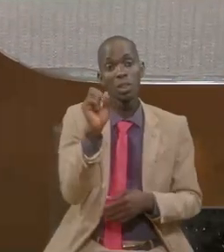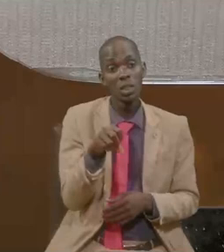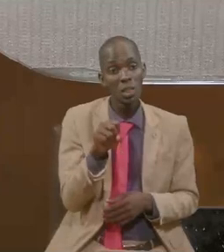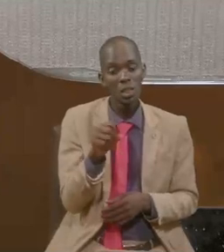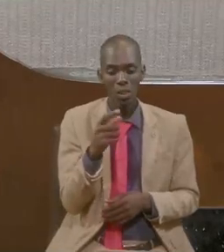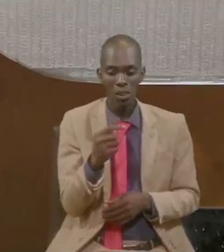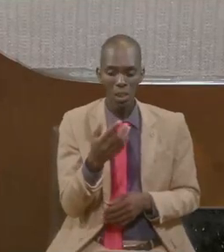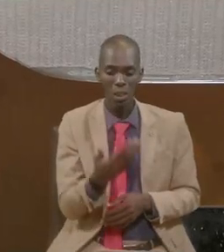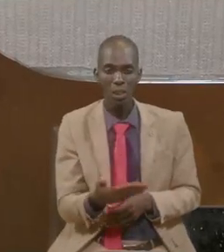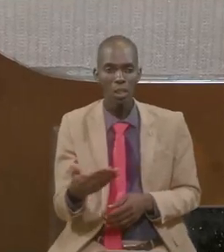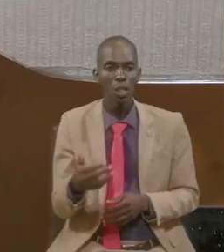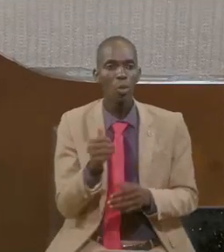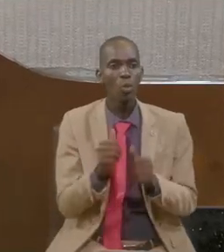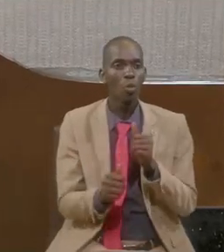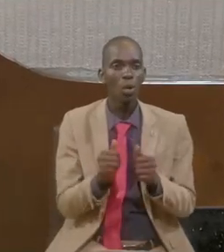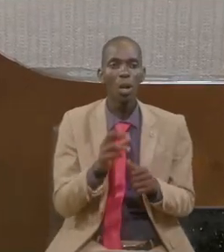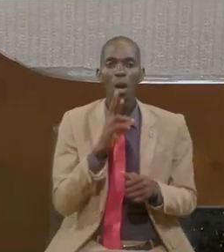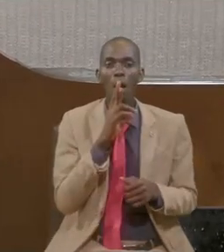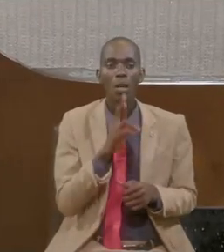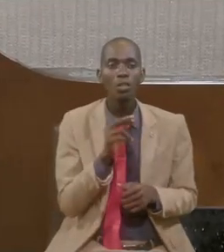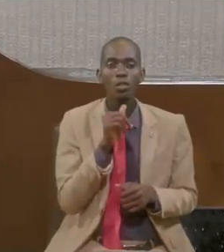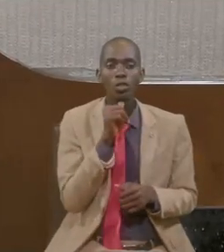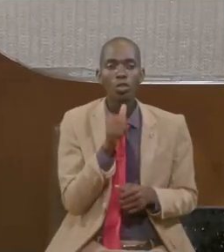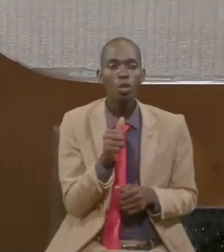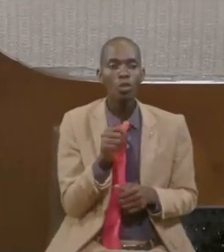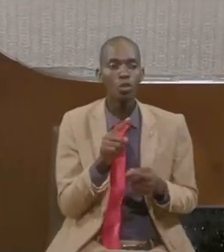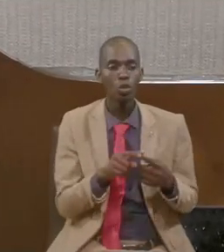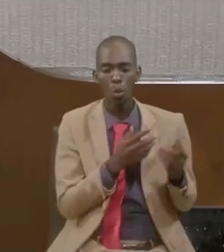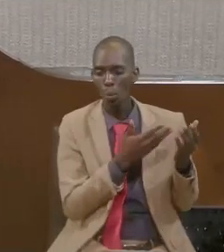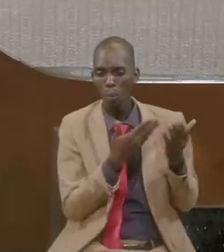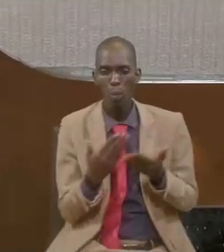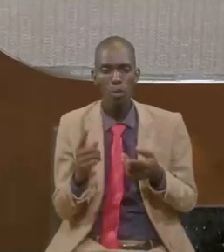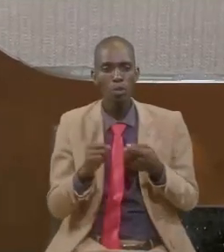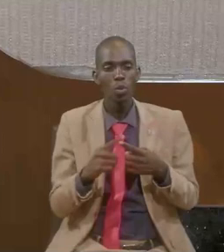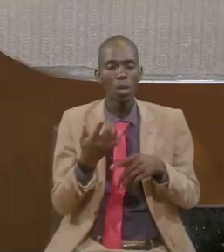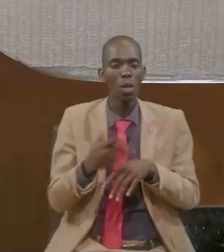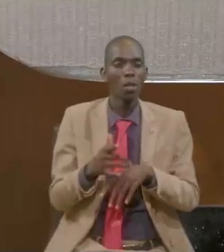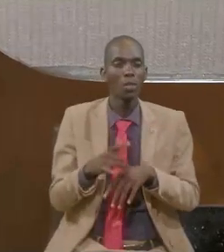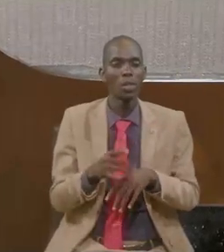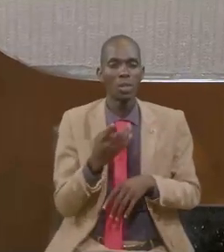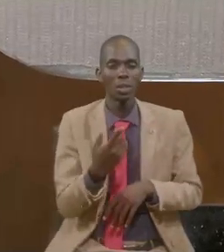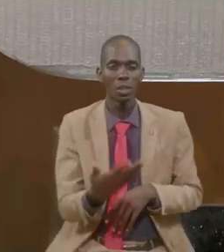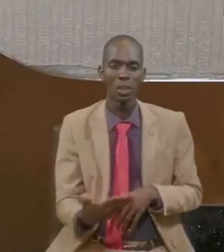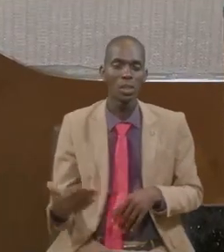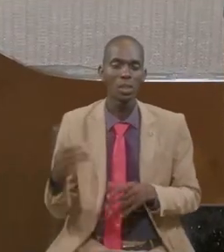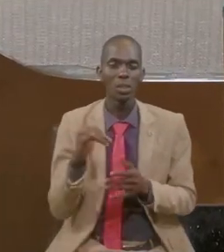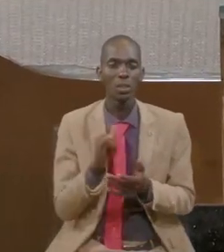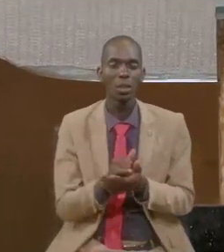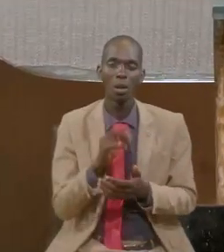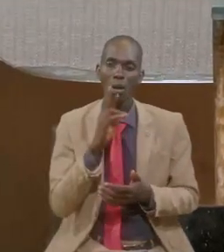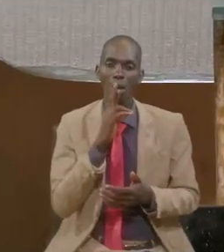sont point, pour réduire à néant celles qui sont.